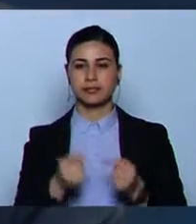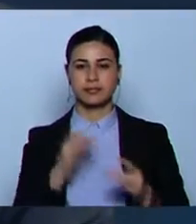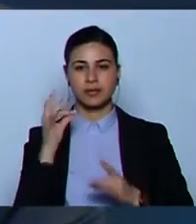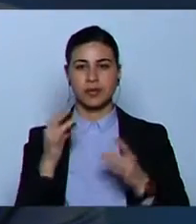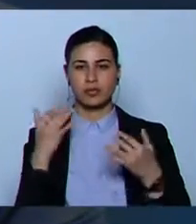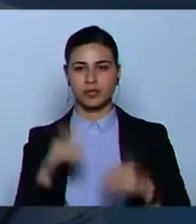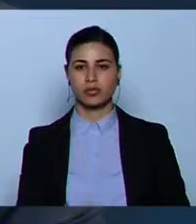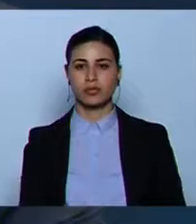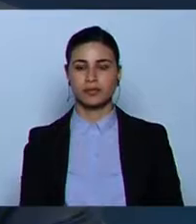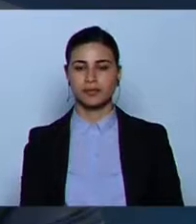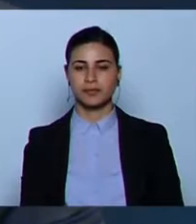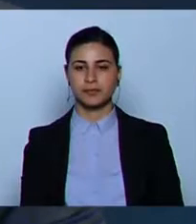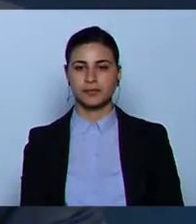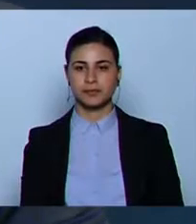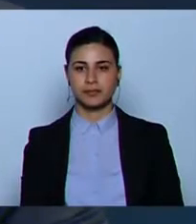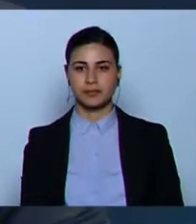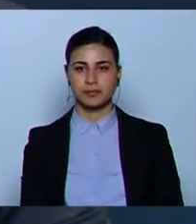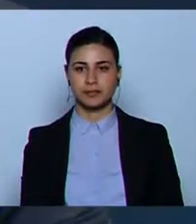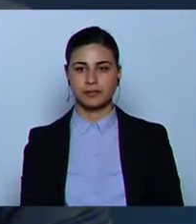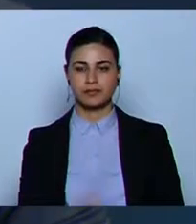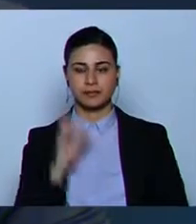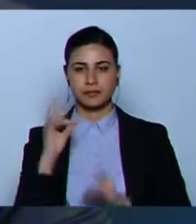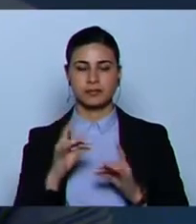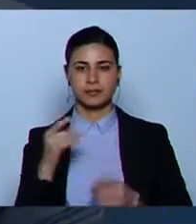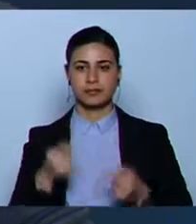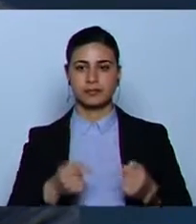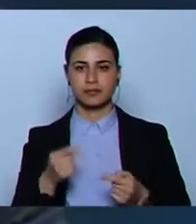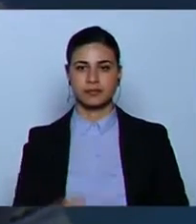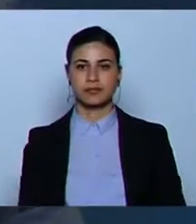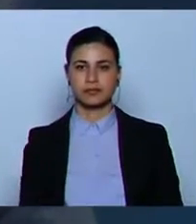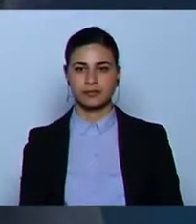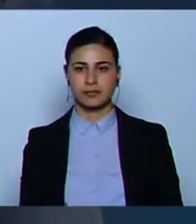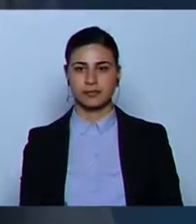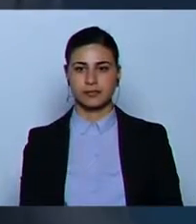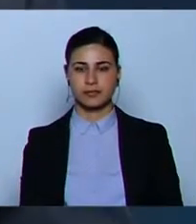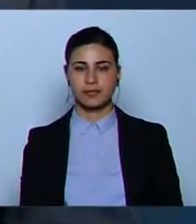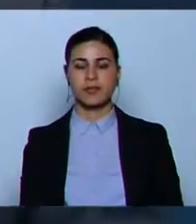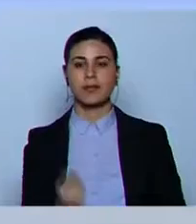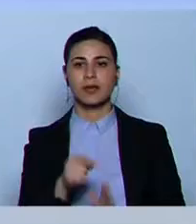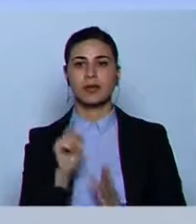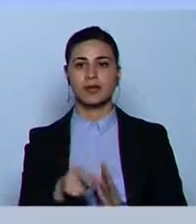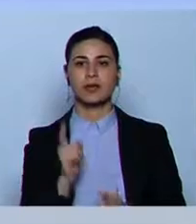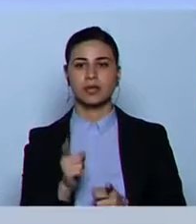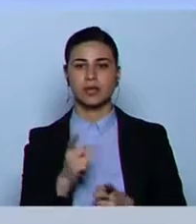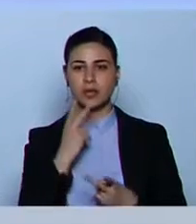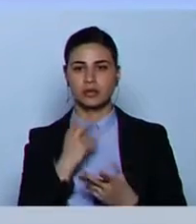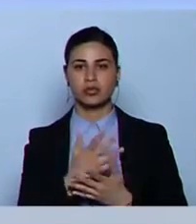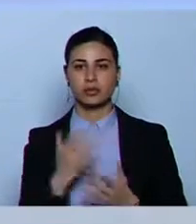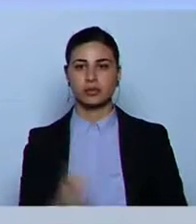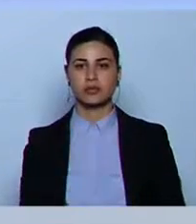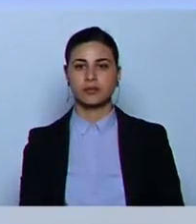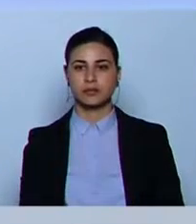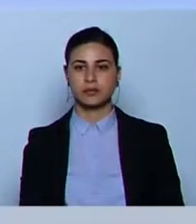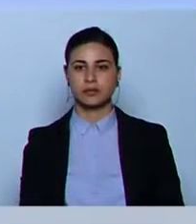გაჩენა. სამბროლაც რატომ იცეს ამბროლაურს? არა უშაქველი ქალაქის სტატუსი. დაუბრუნდეთ რეალურს ისწეს მაიანი